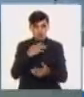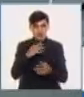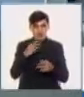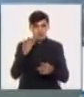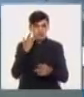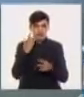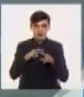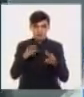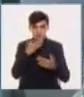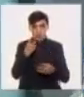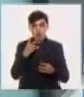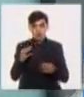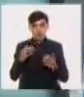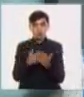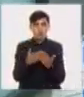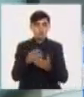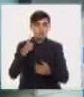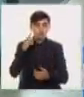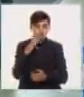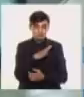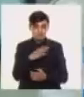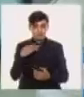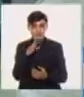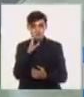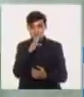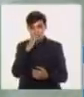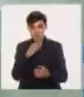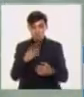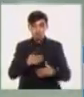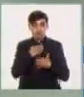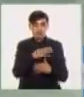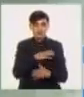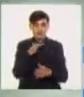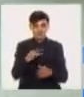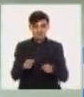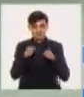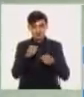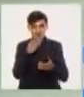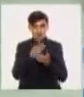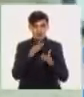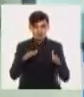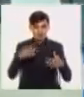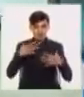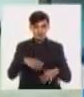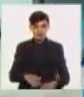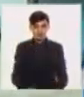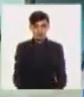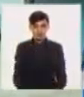обычно. Услышав новость об открытии госпиталя, некоторые родители испугались и не привели детей на занятия.